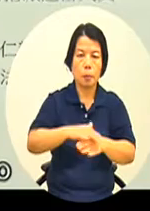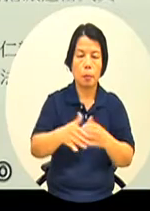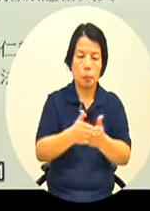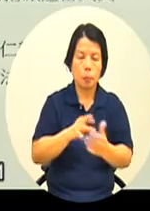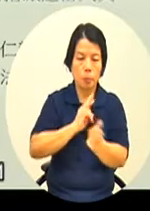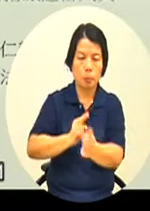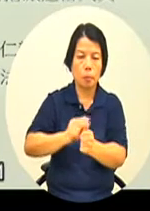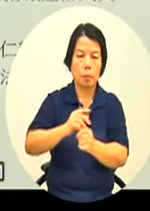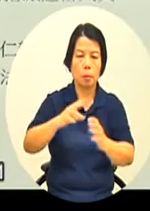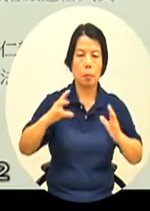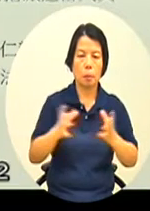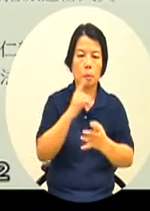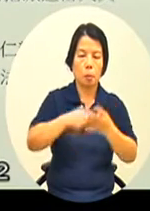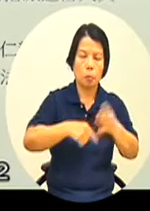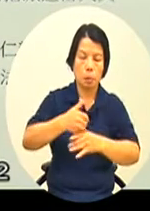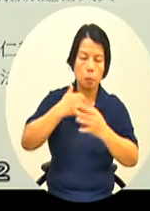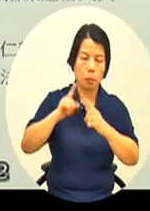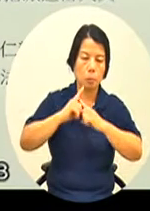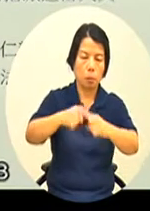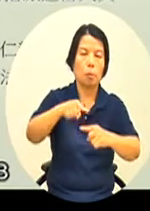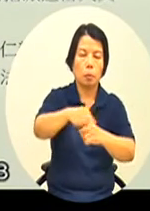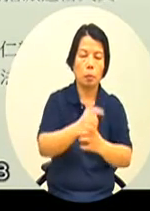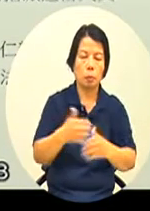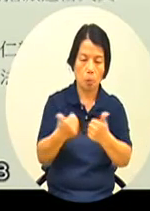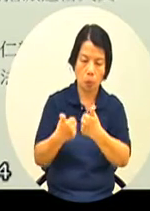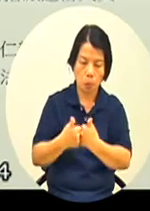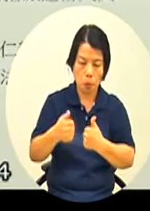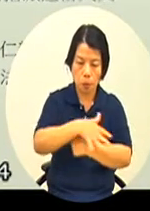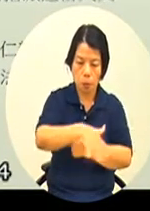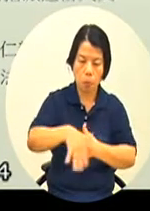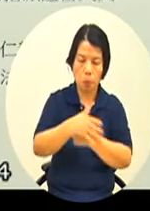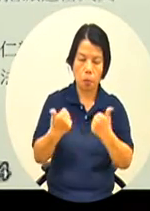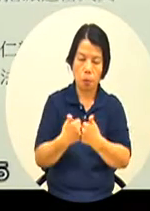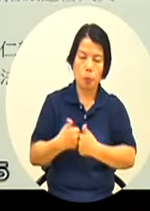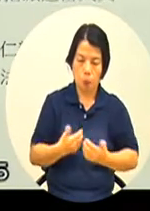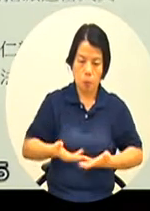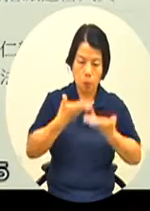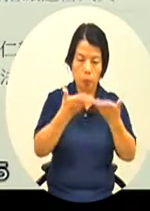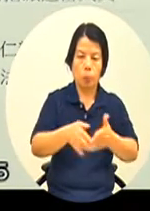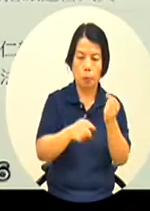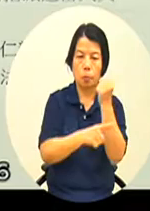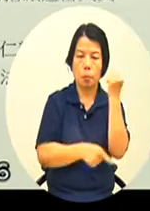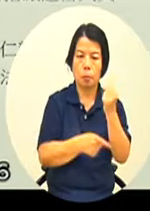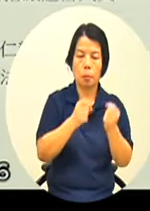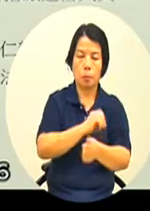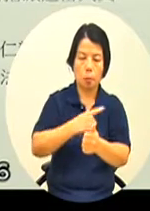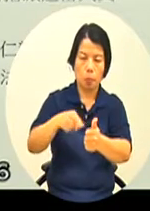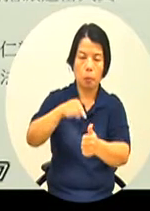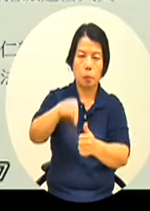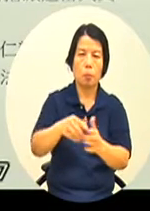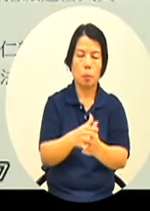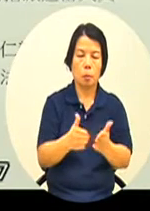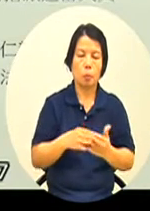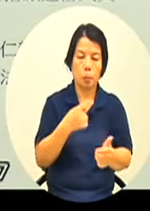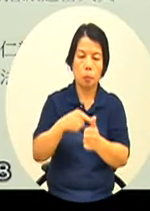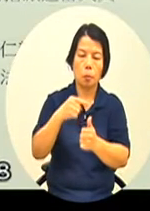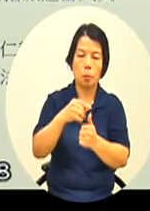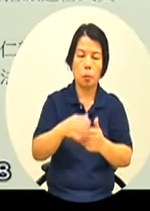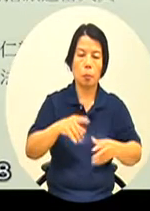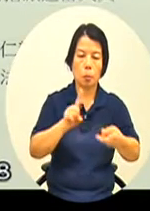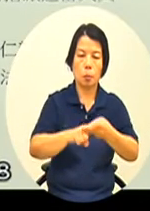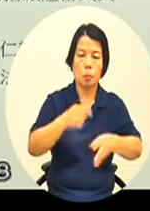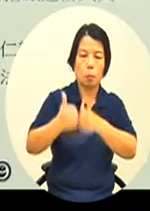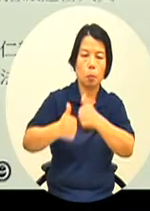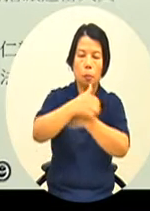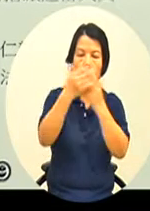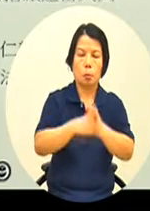同仁列席参加市府各局处会议，提供法律意见。办理走动式法制辅导服务，由主管率同仁